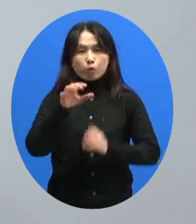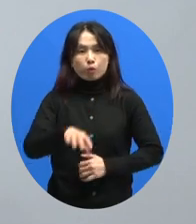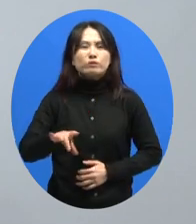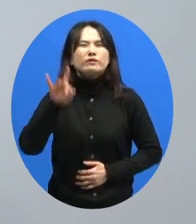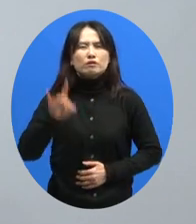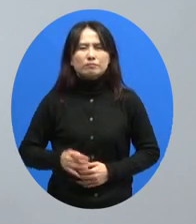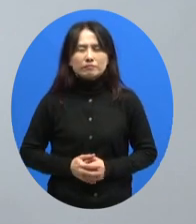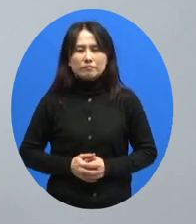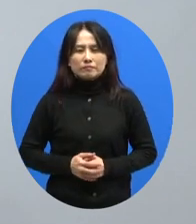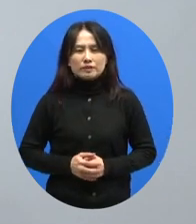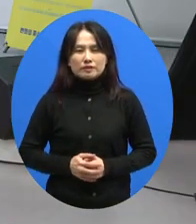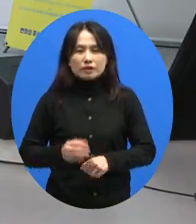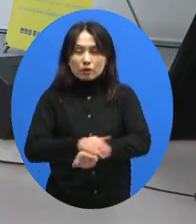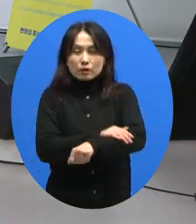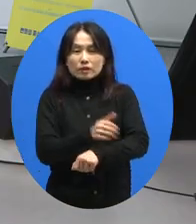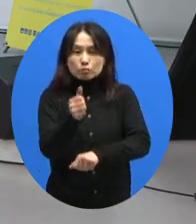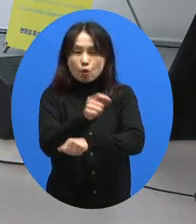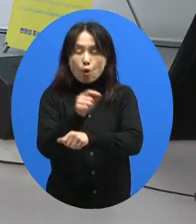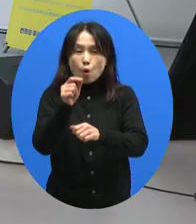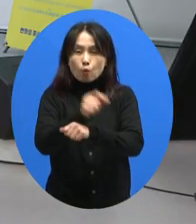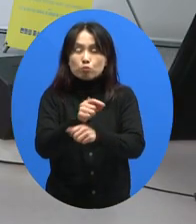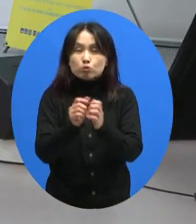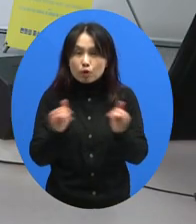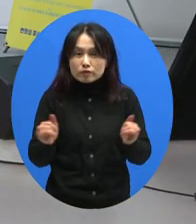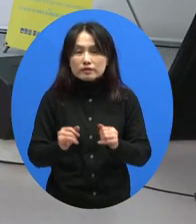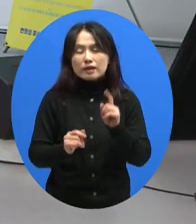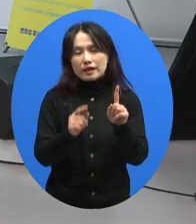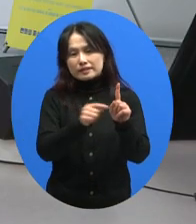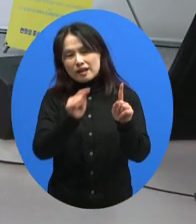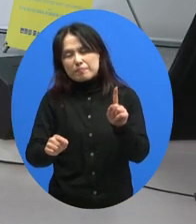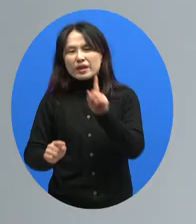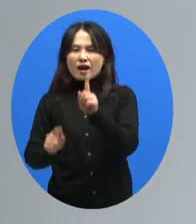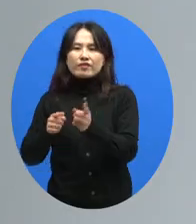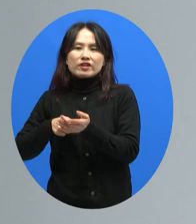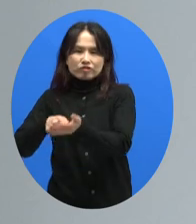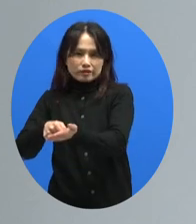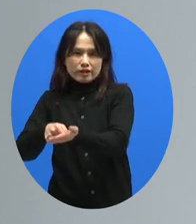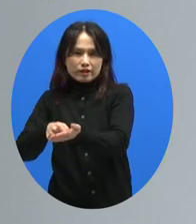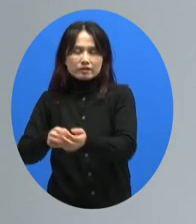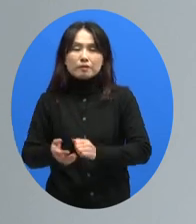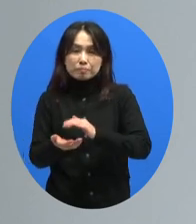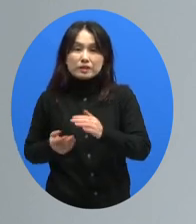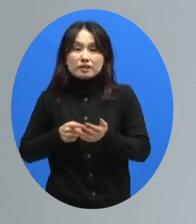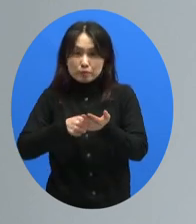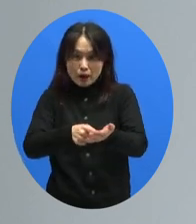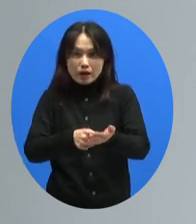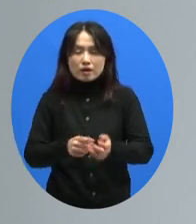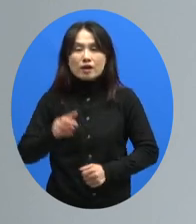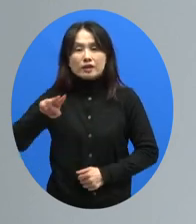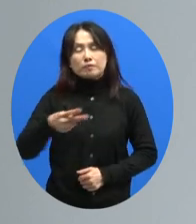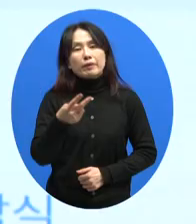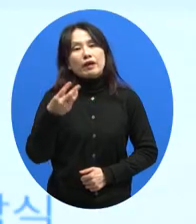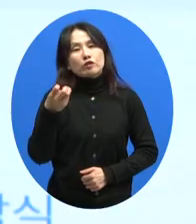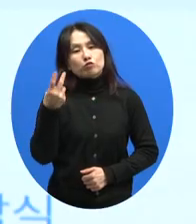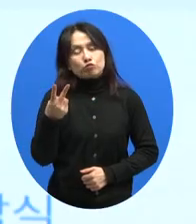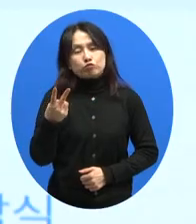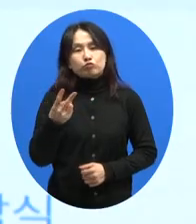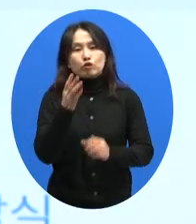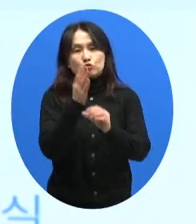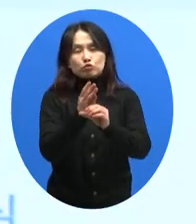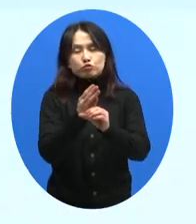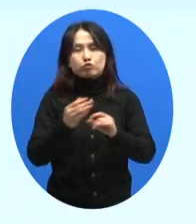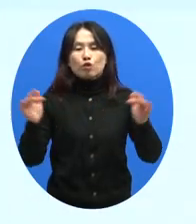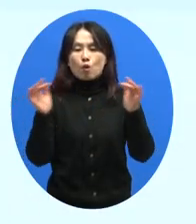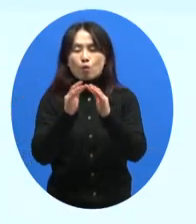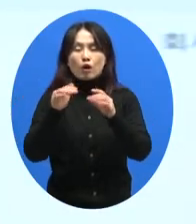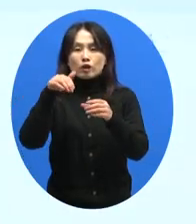처음. 과장급 공무원들의 1인 1정책 제안을 사전 접수받았고 232건 중 전국민 온라인